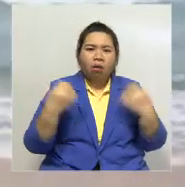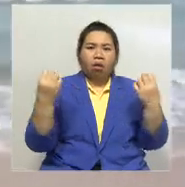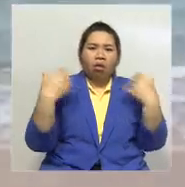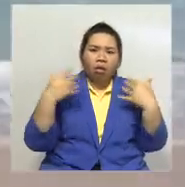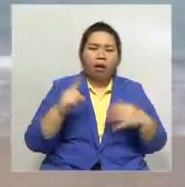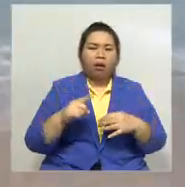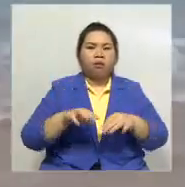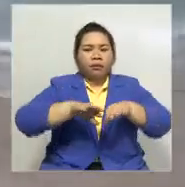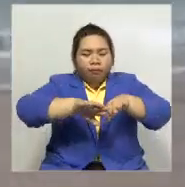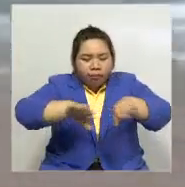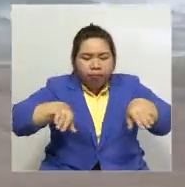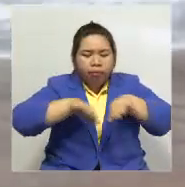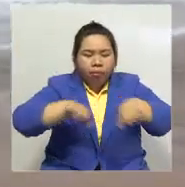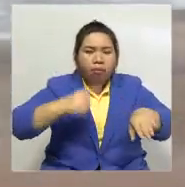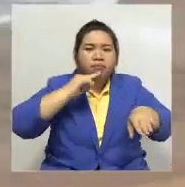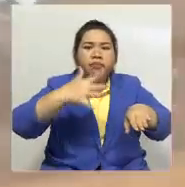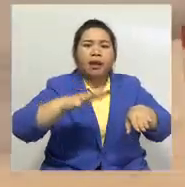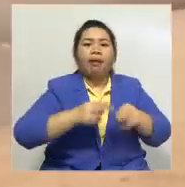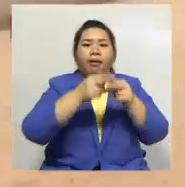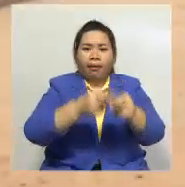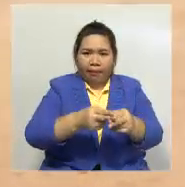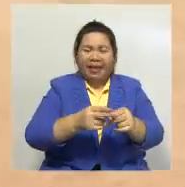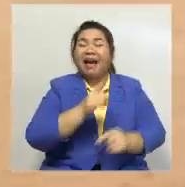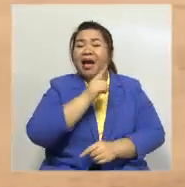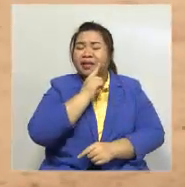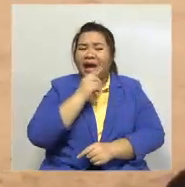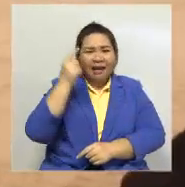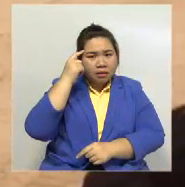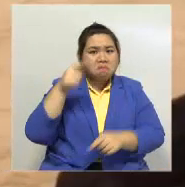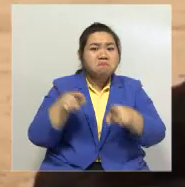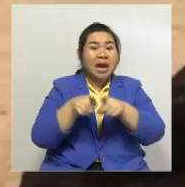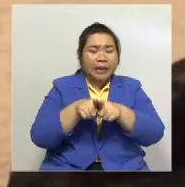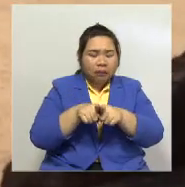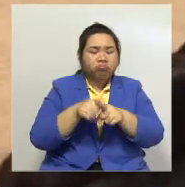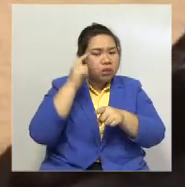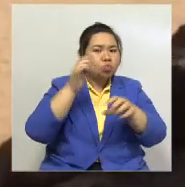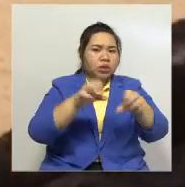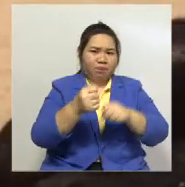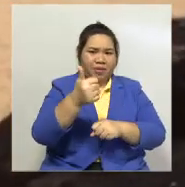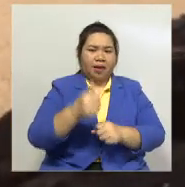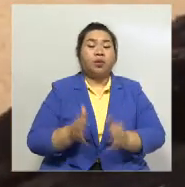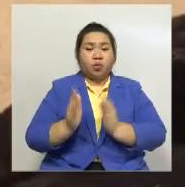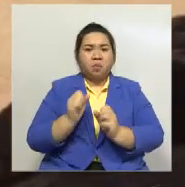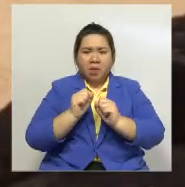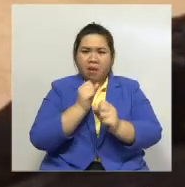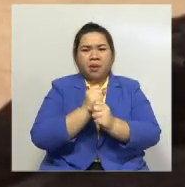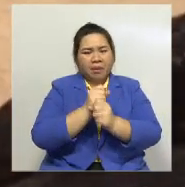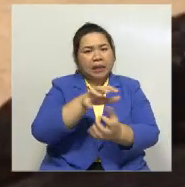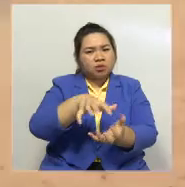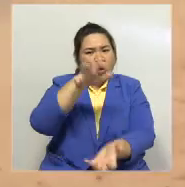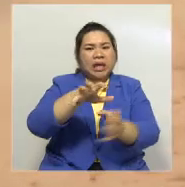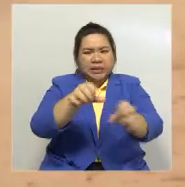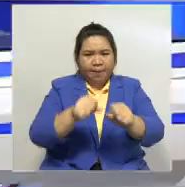ะครับมันก็จะขึ้นฝั่งเองและหากเป็นไปตามแผนก็น่าจะจับตัวได้ครับ ค่ะเจ้าหน้าที่ก็พยายามที่จะทำงานเร่งจับตัวจระเ